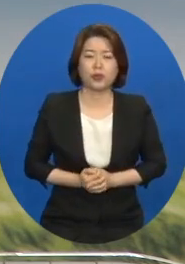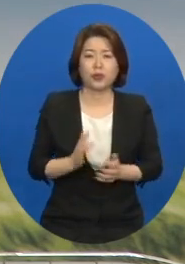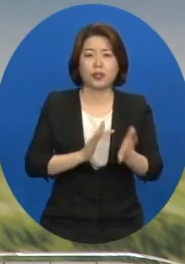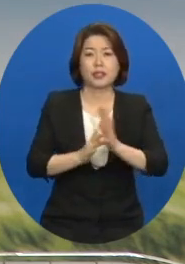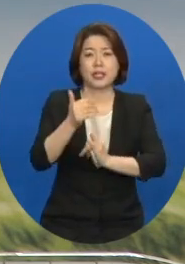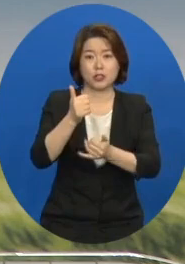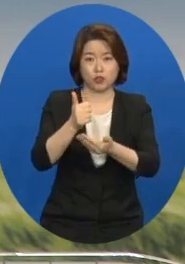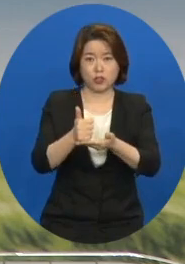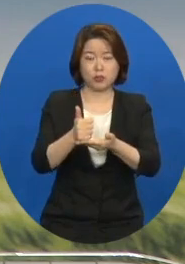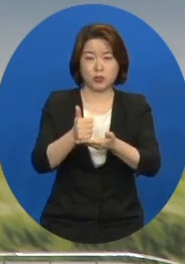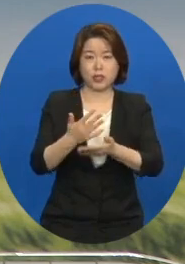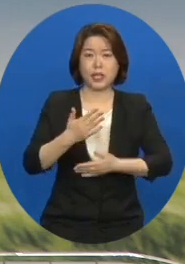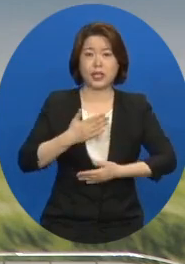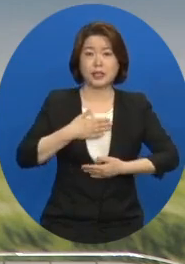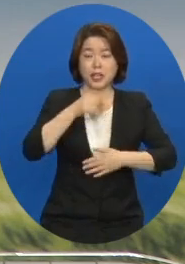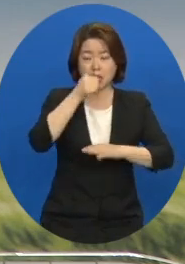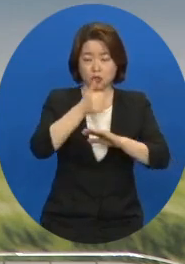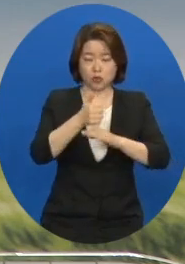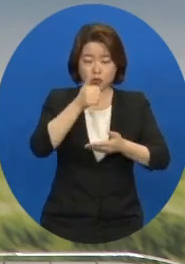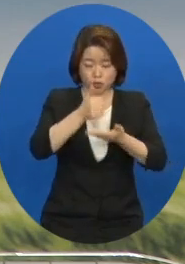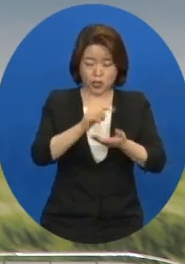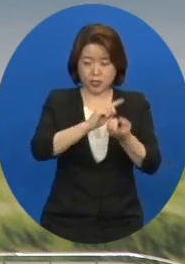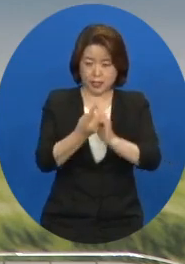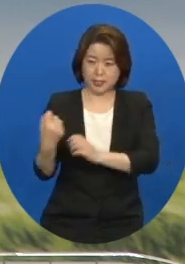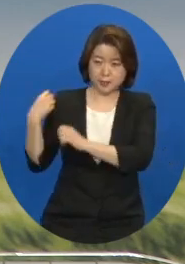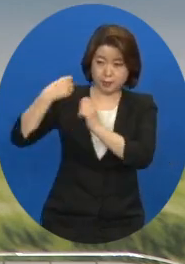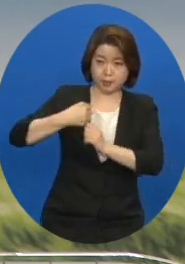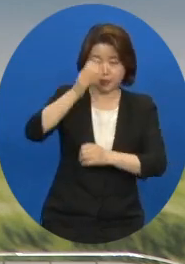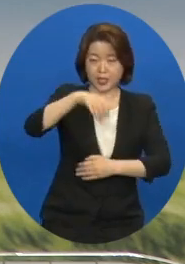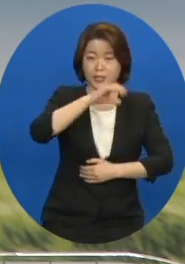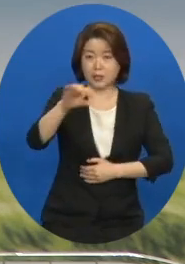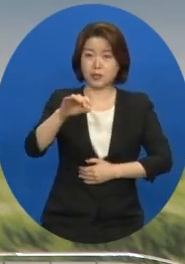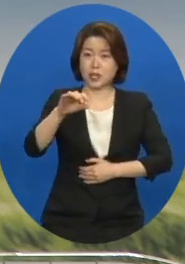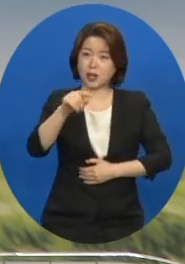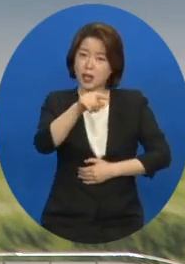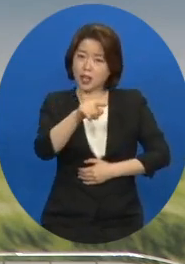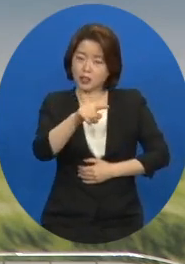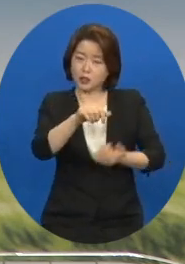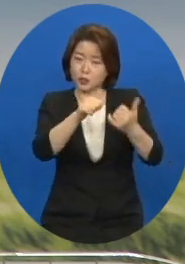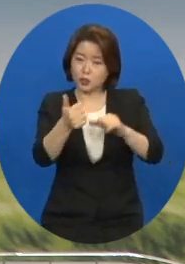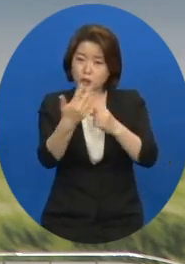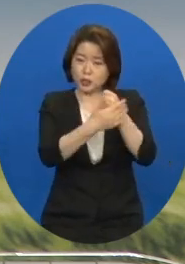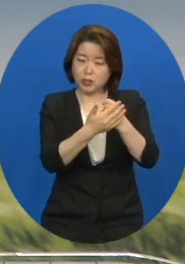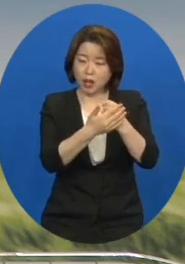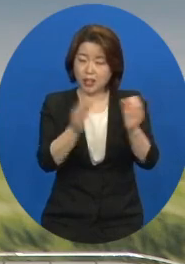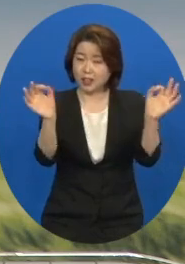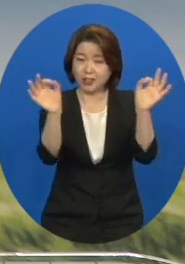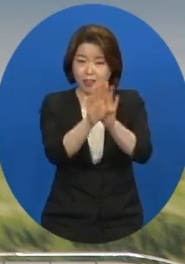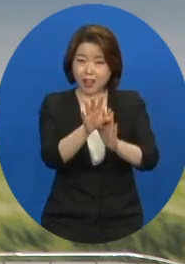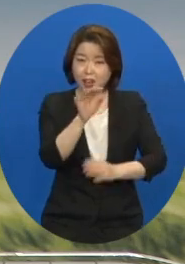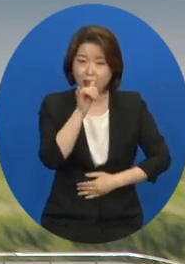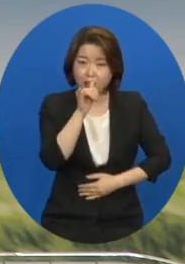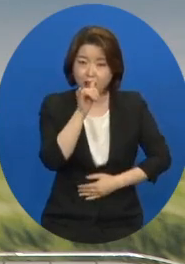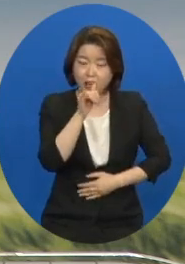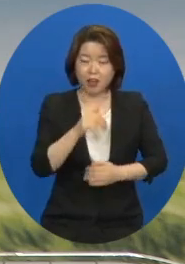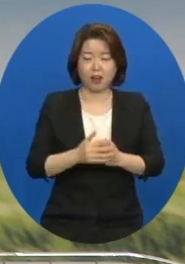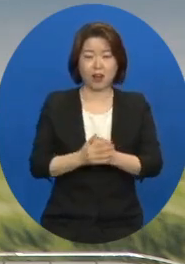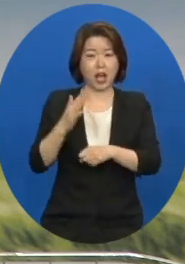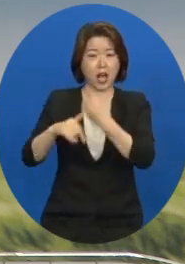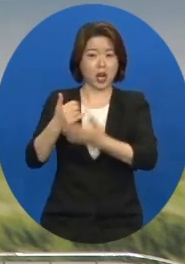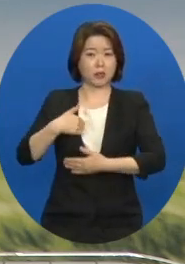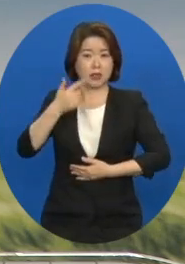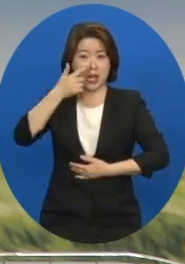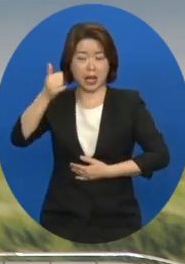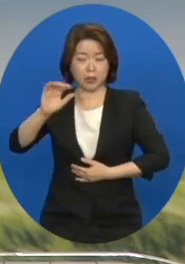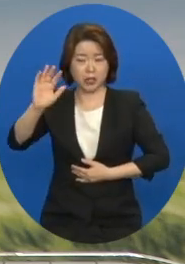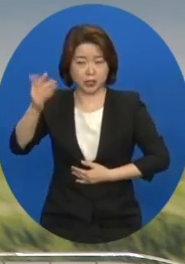예수님이 내 죄를 지시고 십자가에 죽으신 은혜는 취소가 된 겁니까? 하나님이 내 아버지가 되신